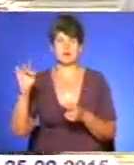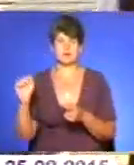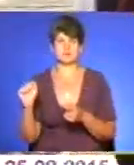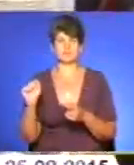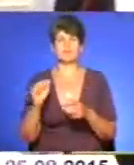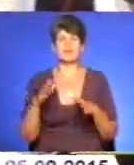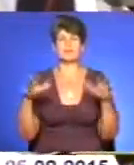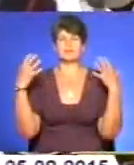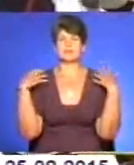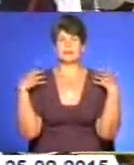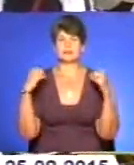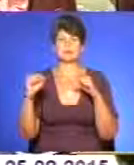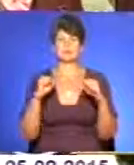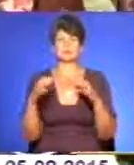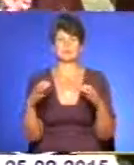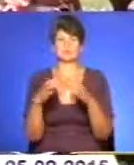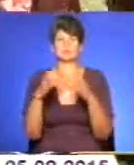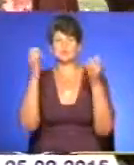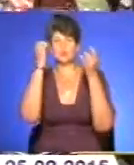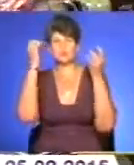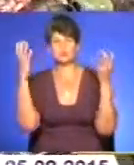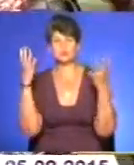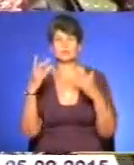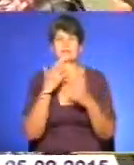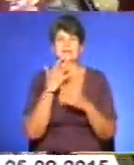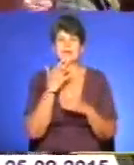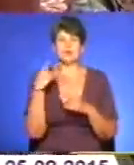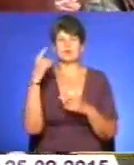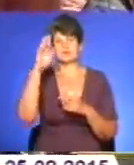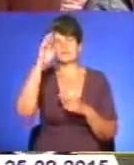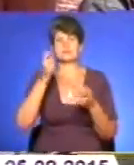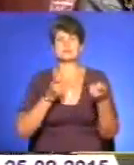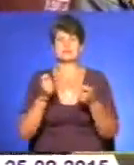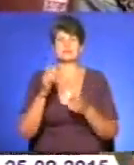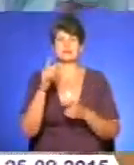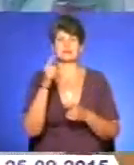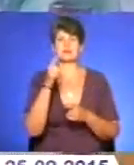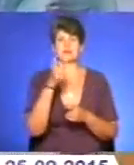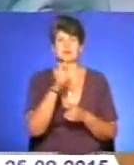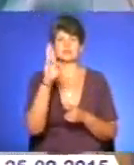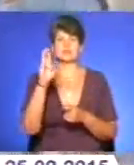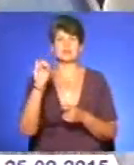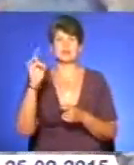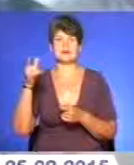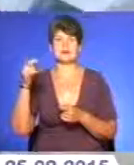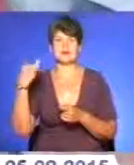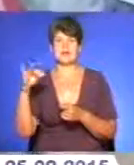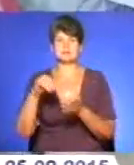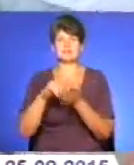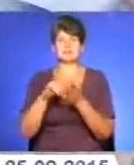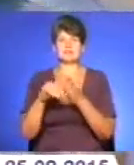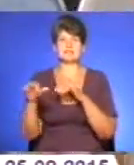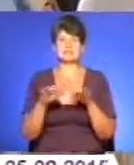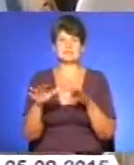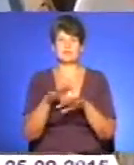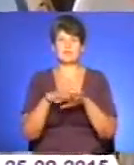начальник департаменту культури, релігій та національностей облдержадміністрації Григорій Шергей, представники засобів масової